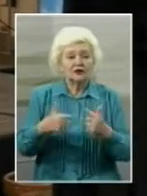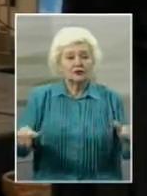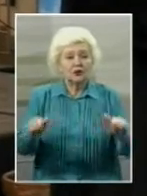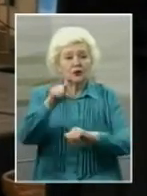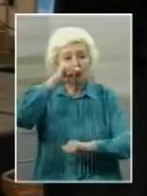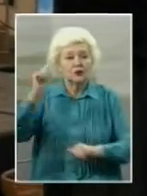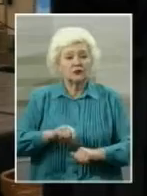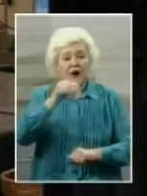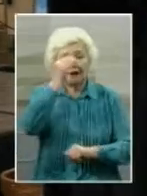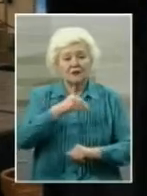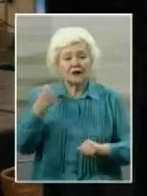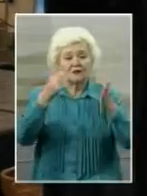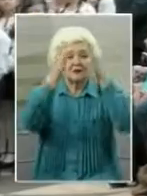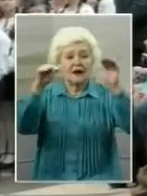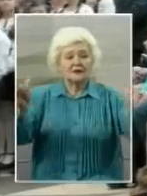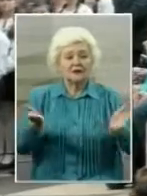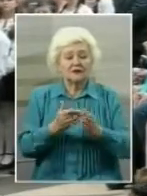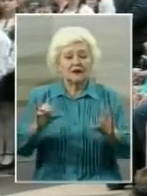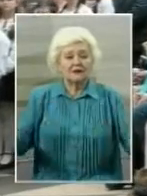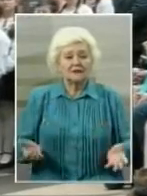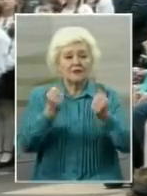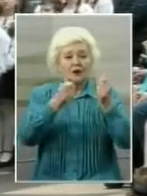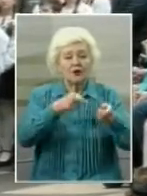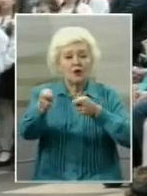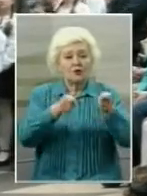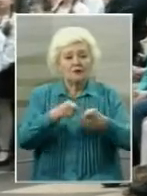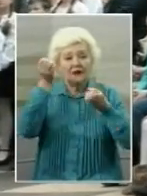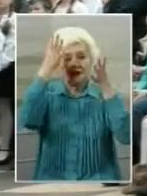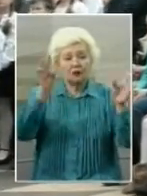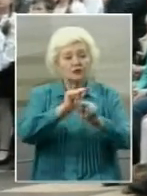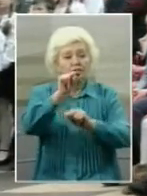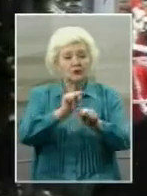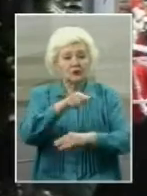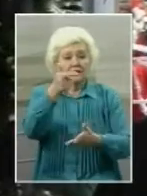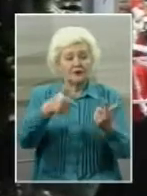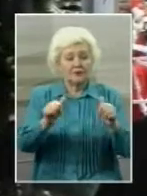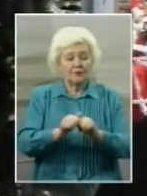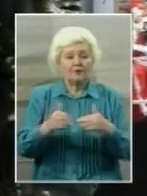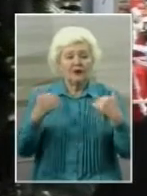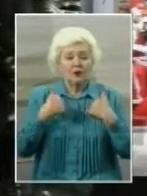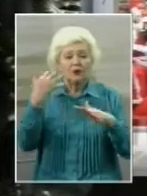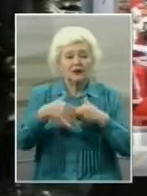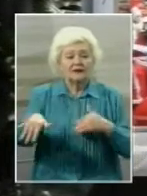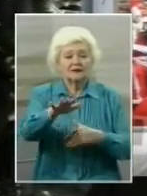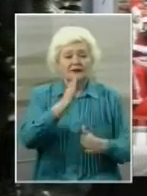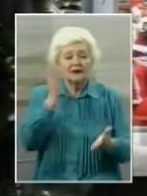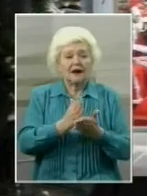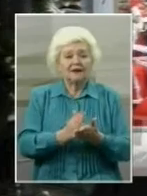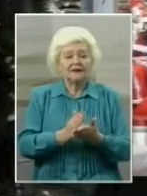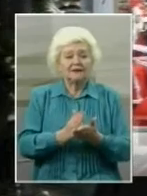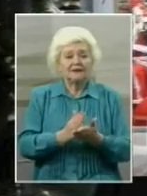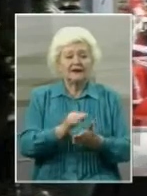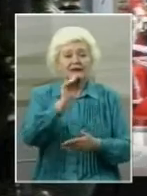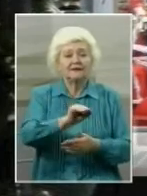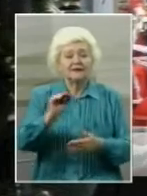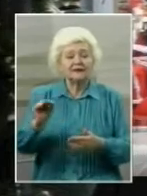Української православної церкви за підтримки управління культури та освіти міста. У нас на Херсонщині також є талановиті